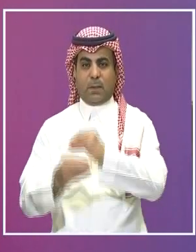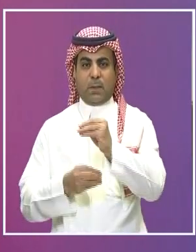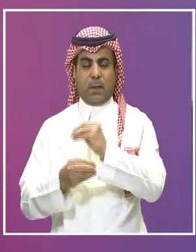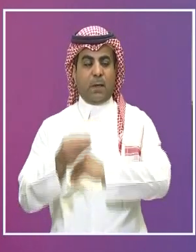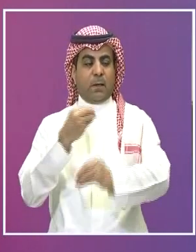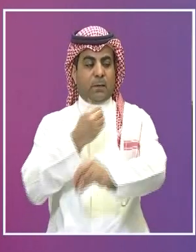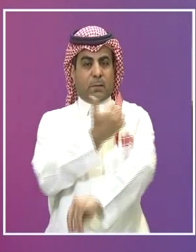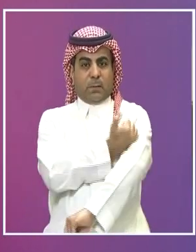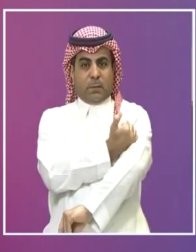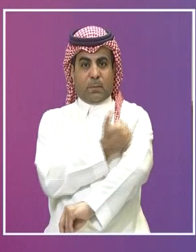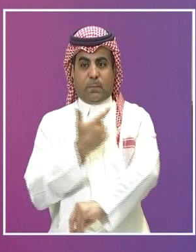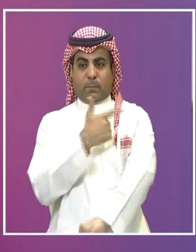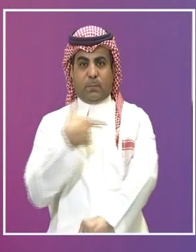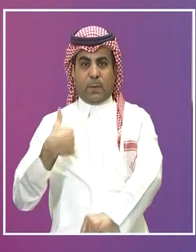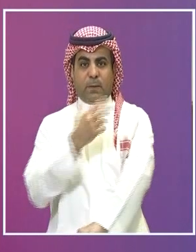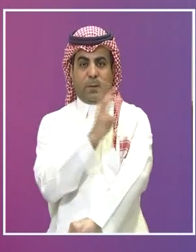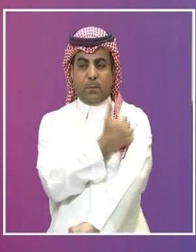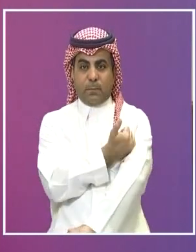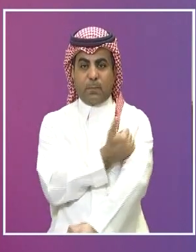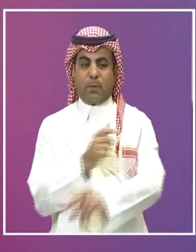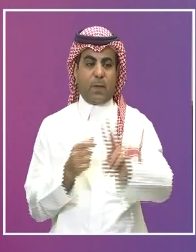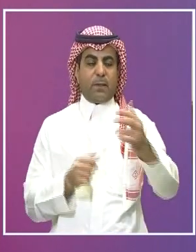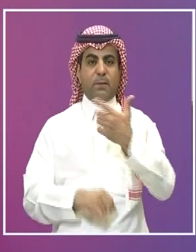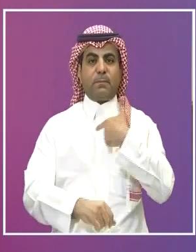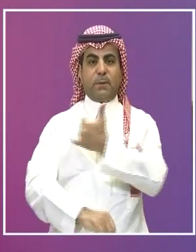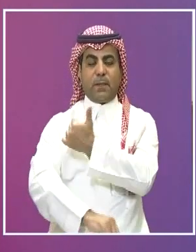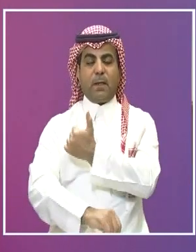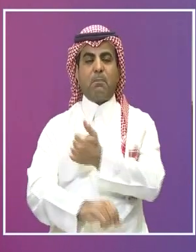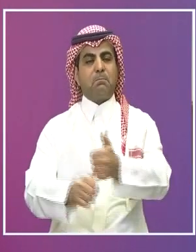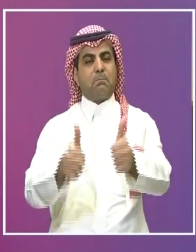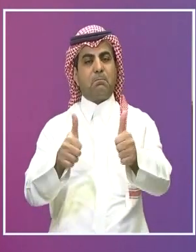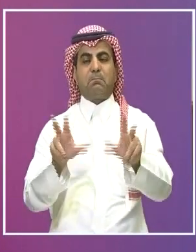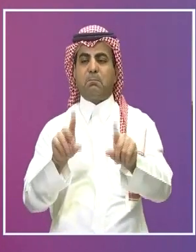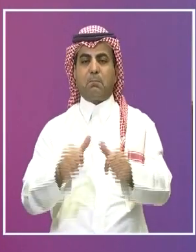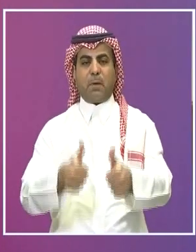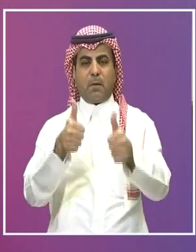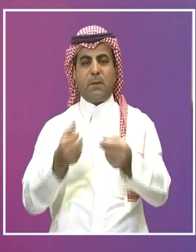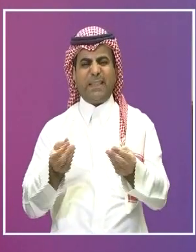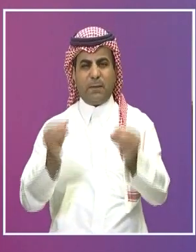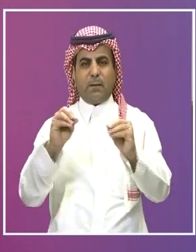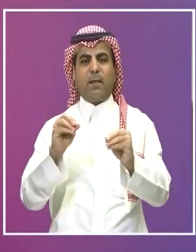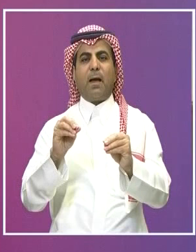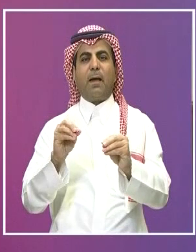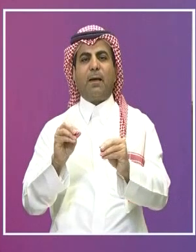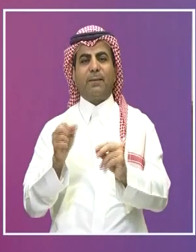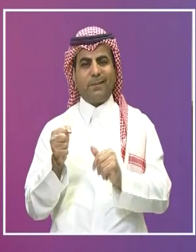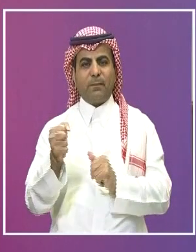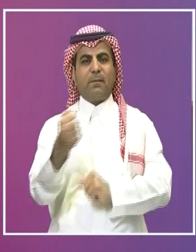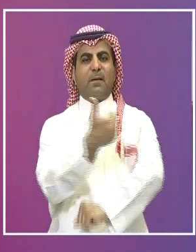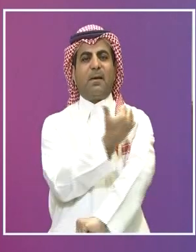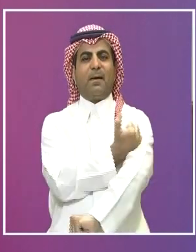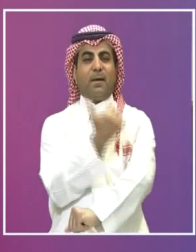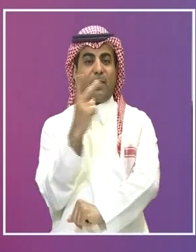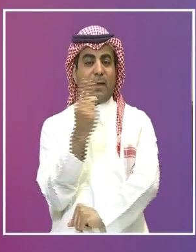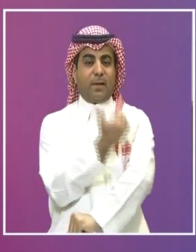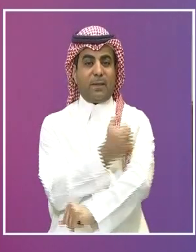تنشيطا مناعيا أفضل، خاصة فيما يتعلق بمواجهة التحورات، وهي أمر طبعا نعرف أهميته في المراحل الحالية،